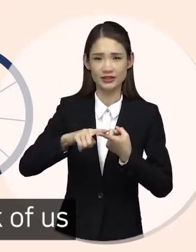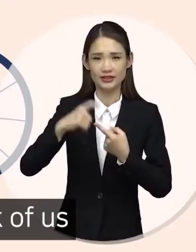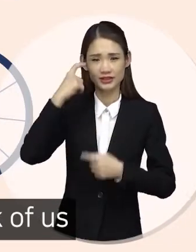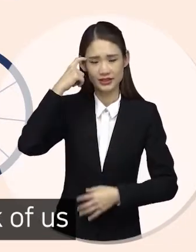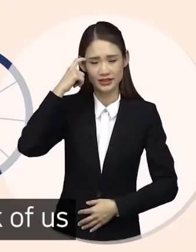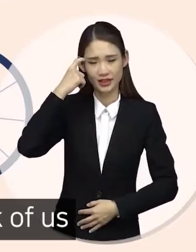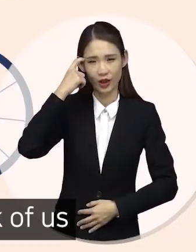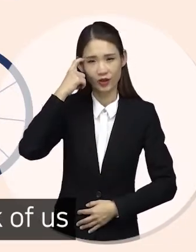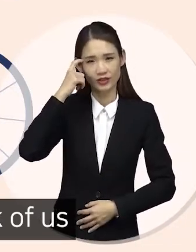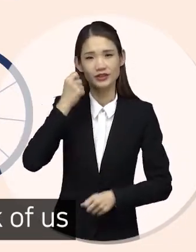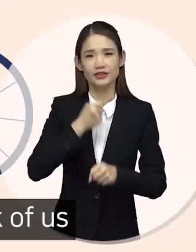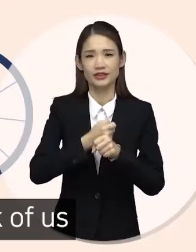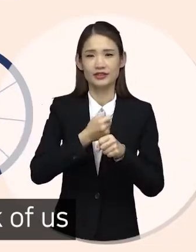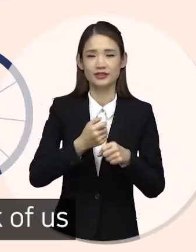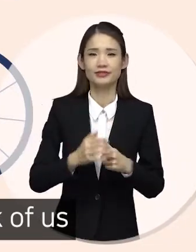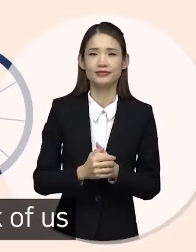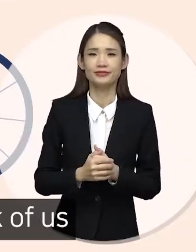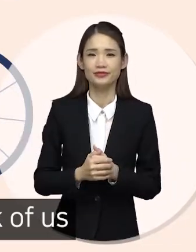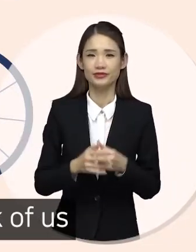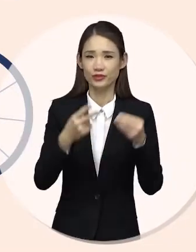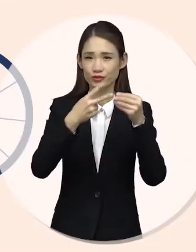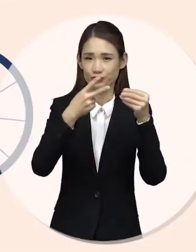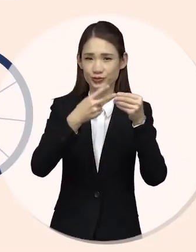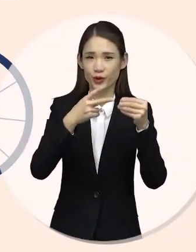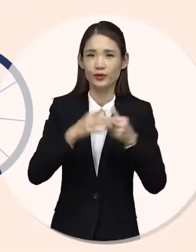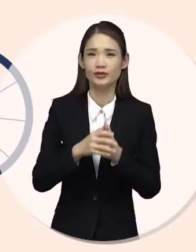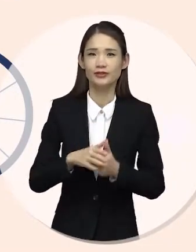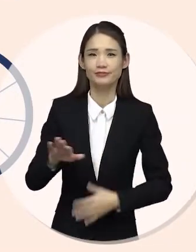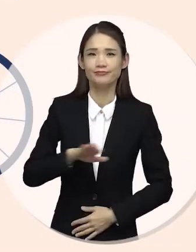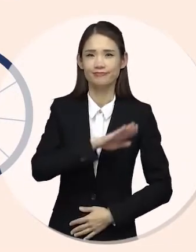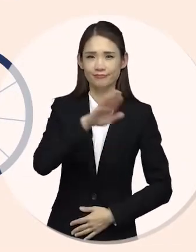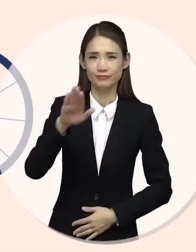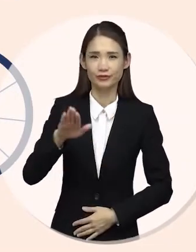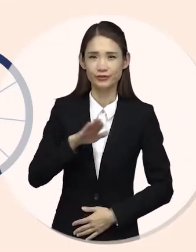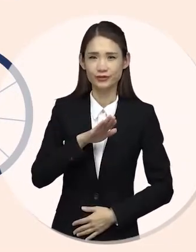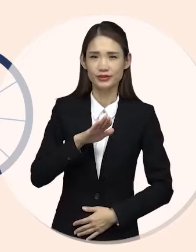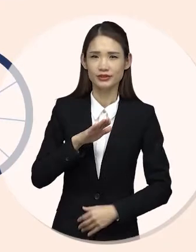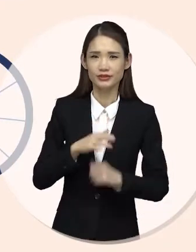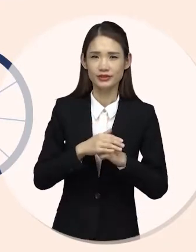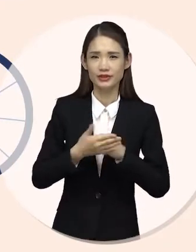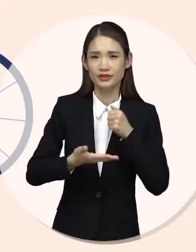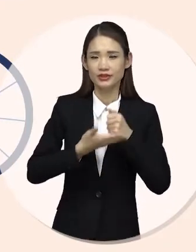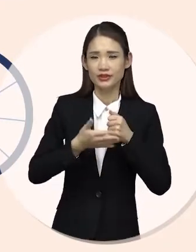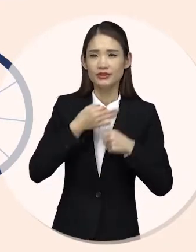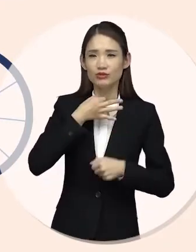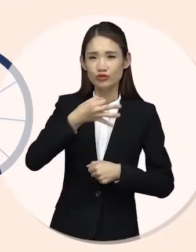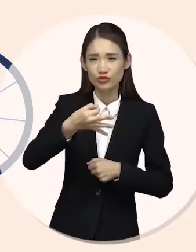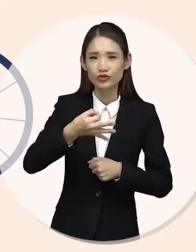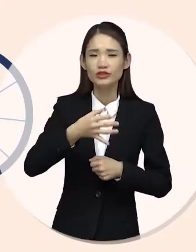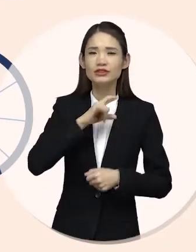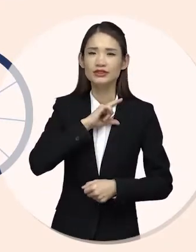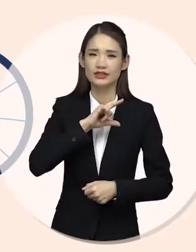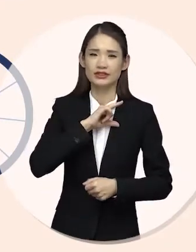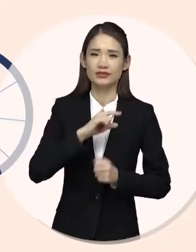대한 시선과 생각. 두 번째 기준, 우리를 칭하는